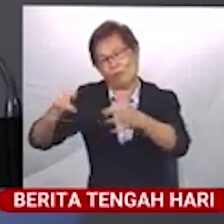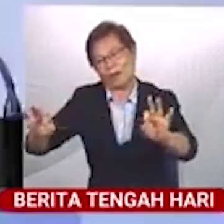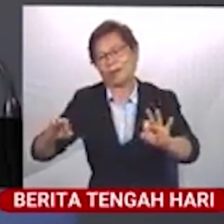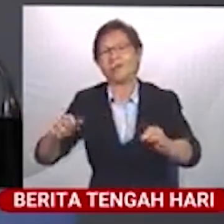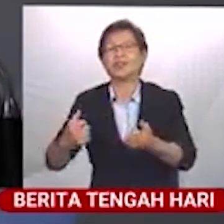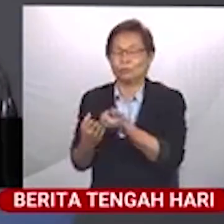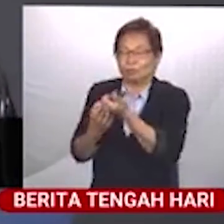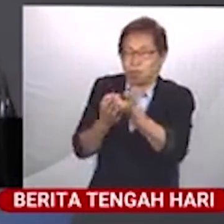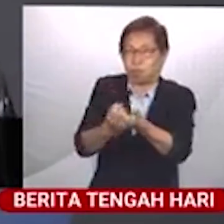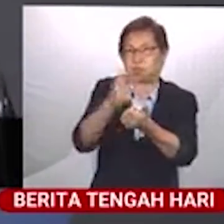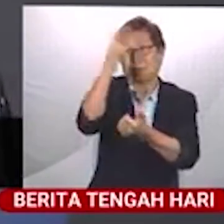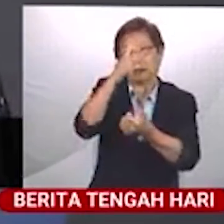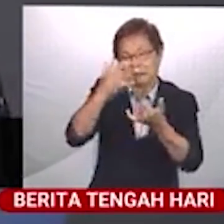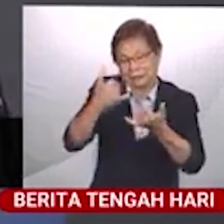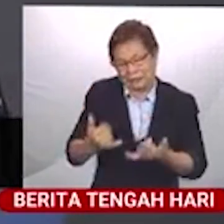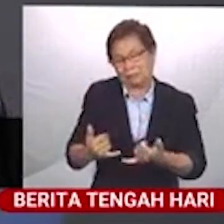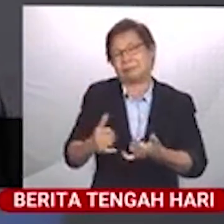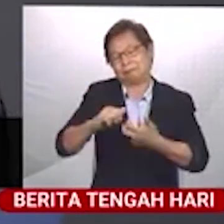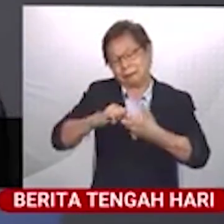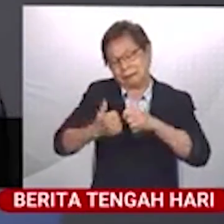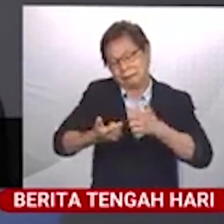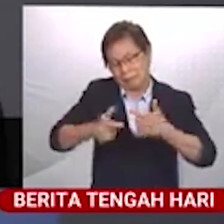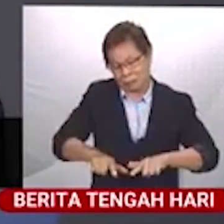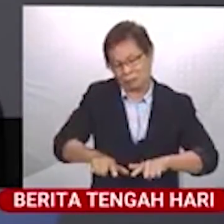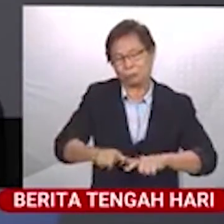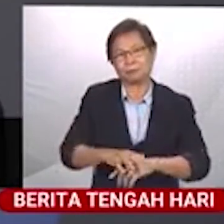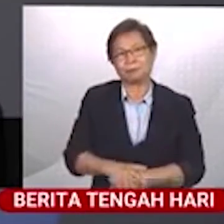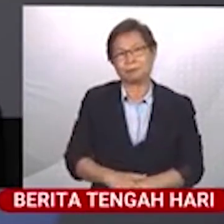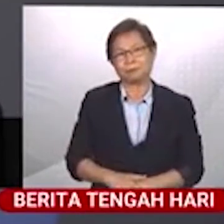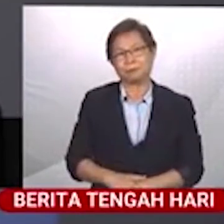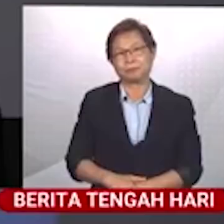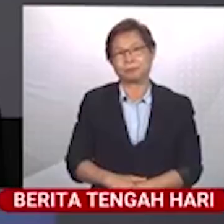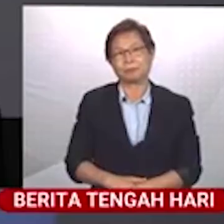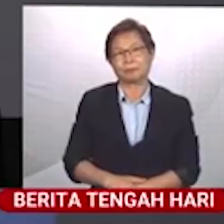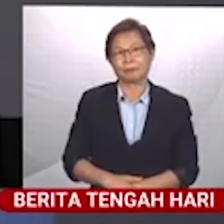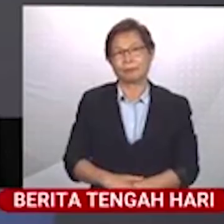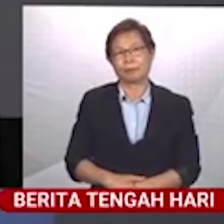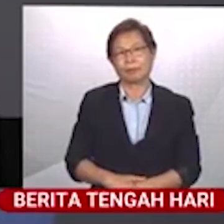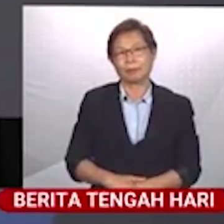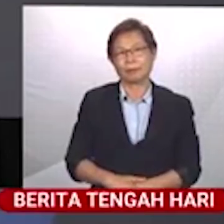sumbangan kerajaan dalam waktu krisis yang kita sedang hadapi pada waktu ini.